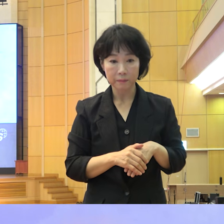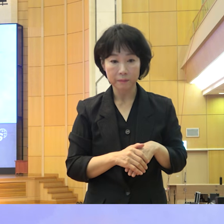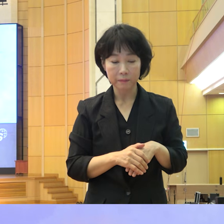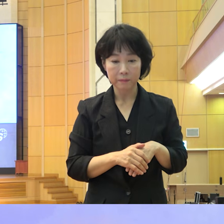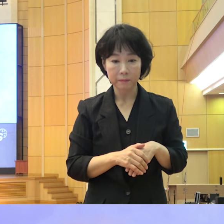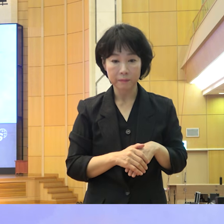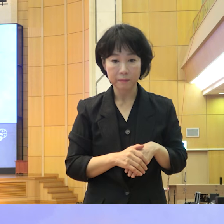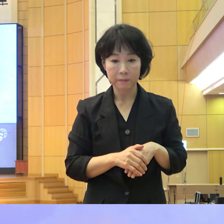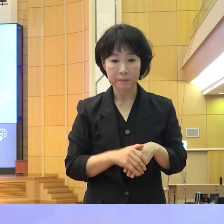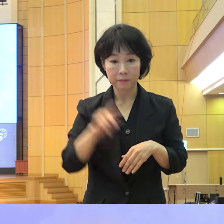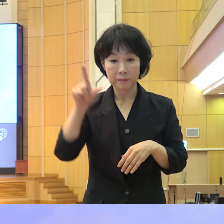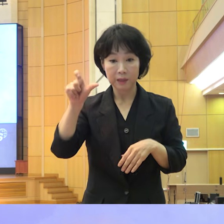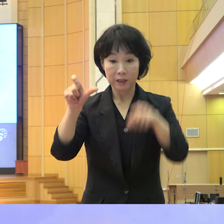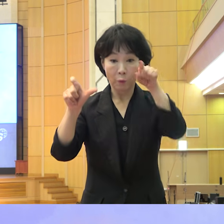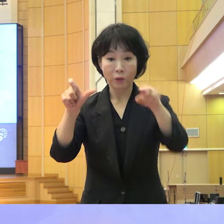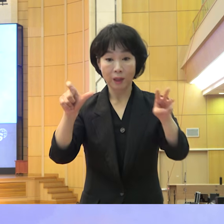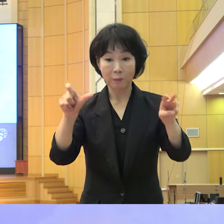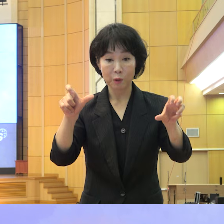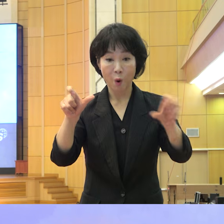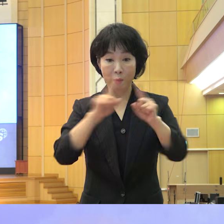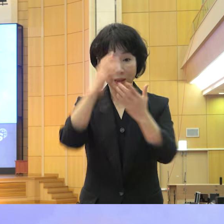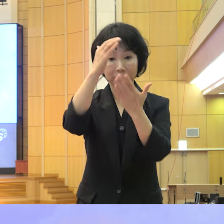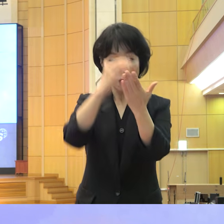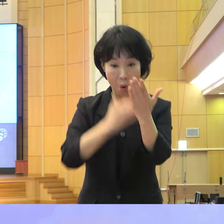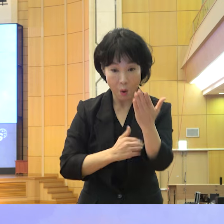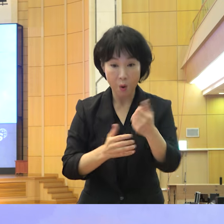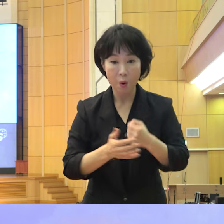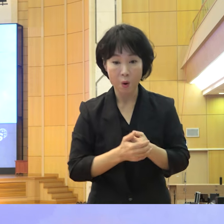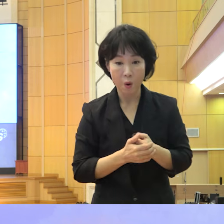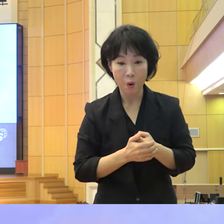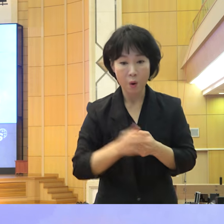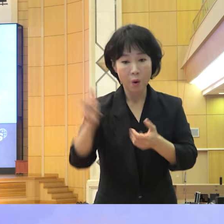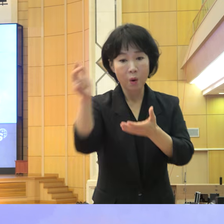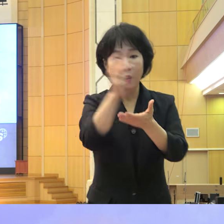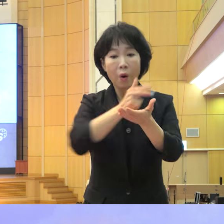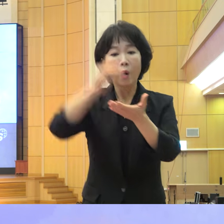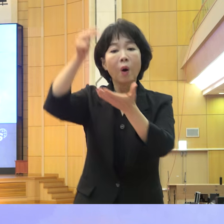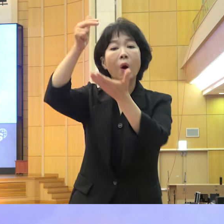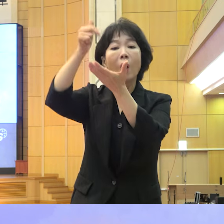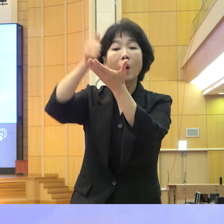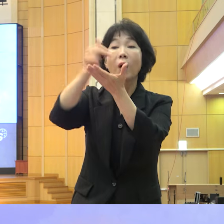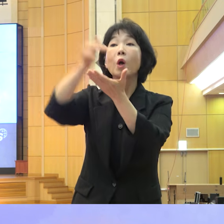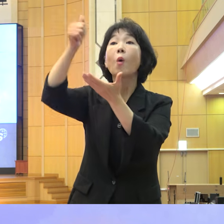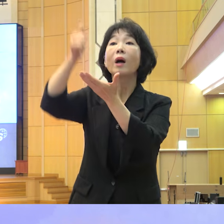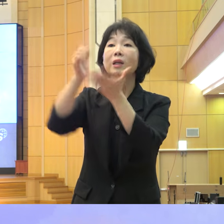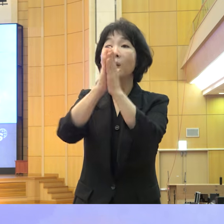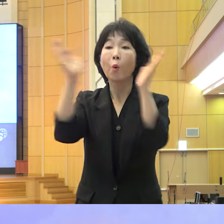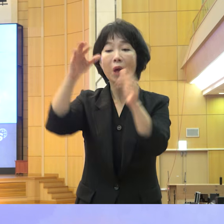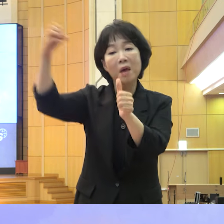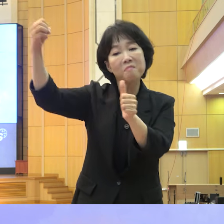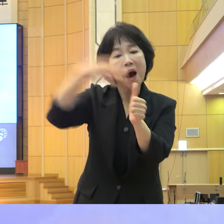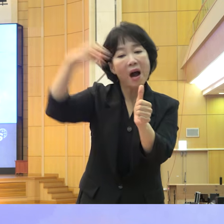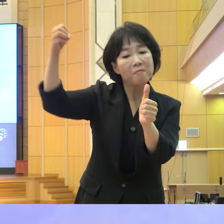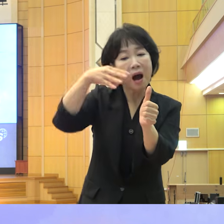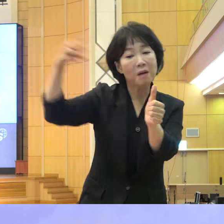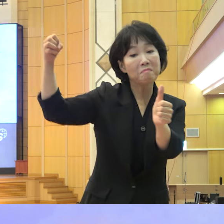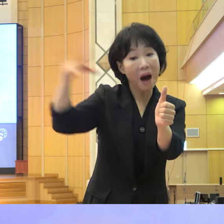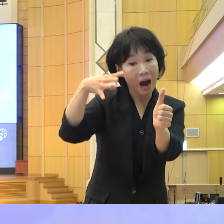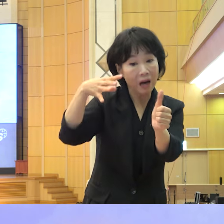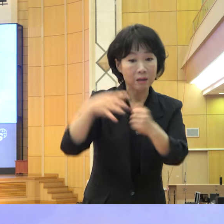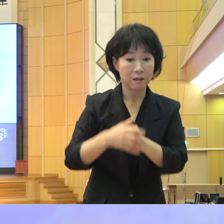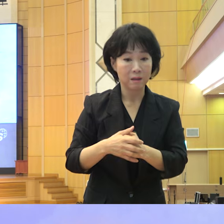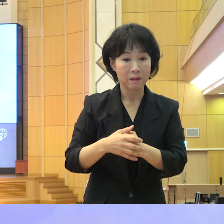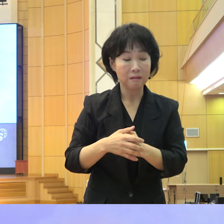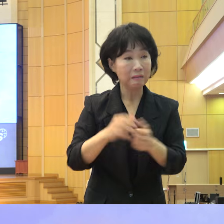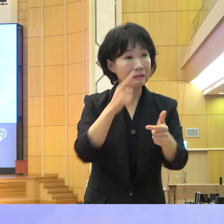(15장 35절) 여호와께서 모세에게 이르시되,